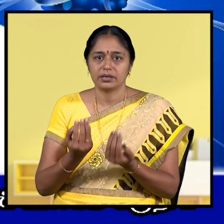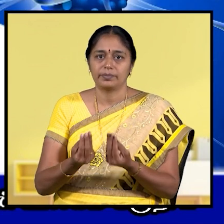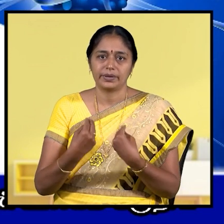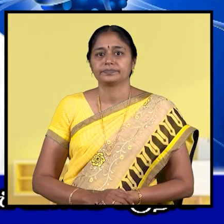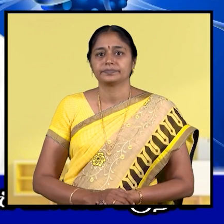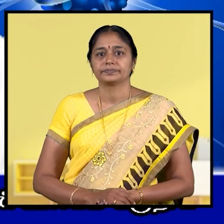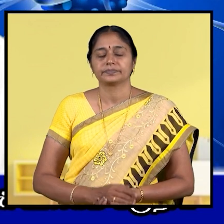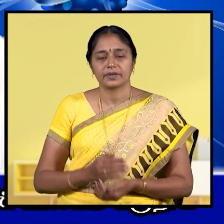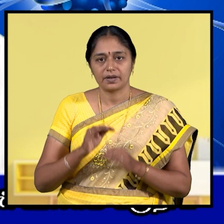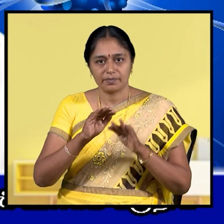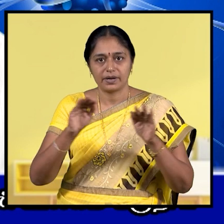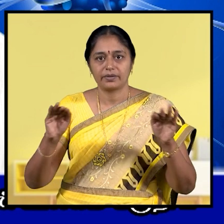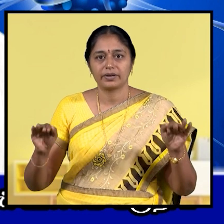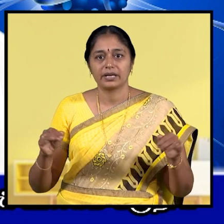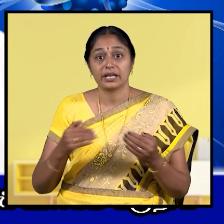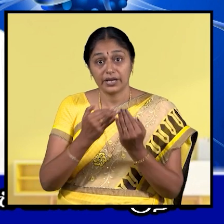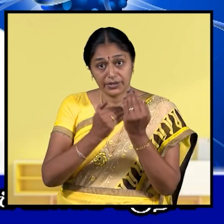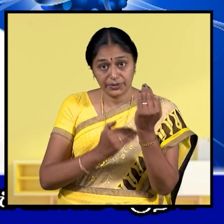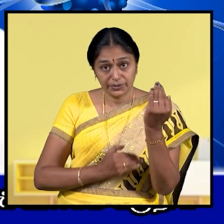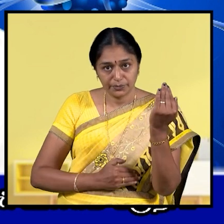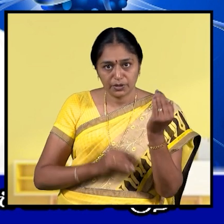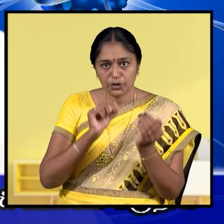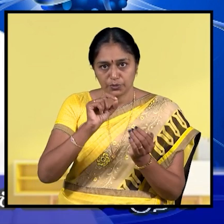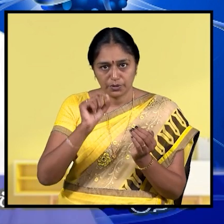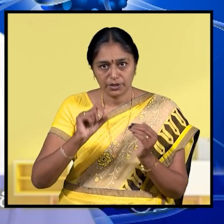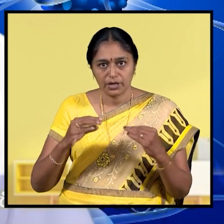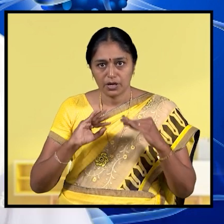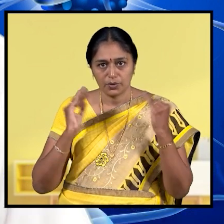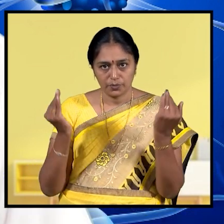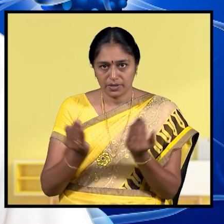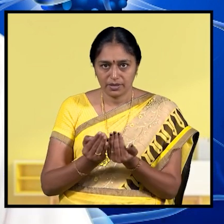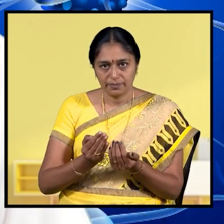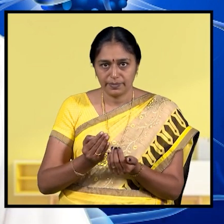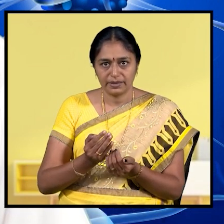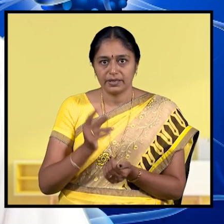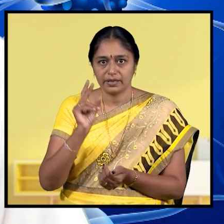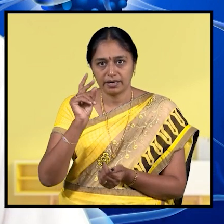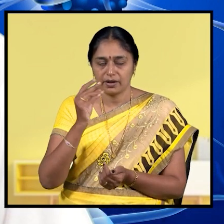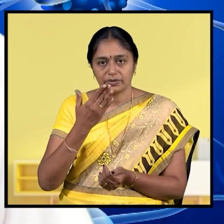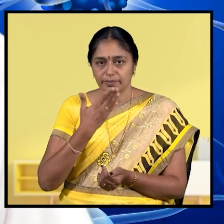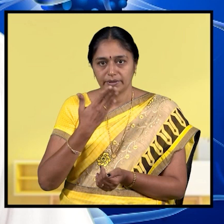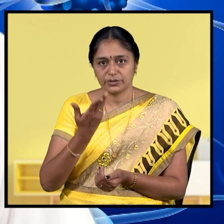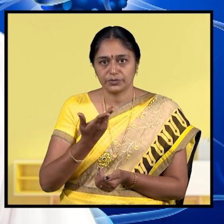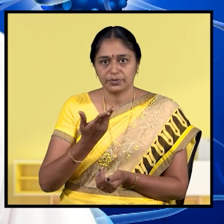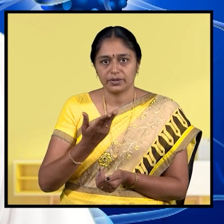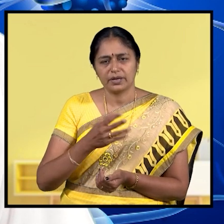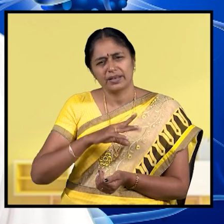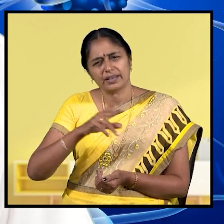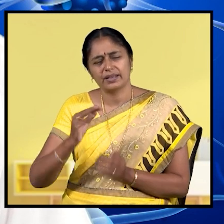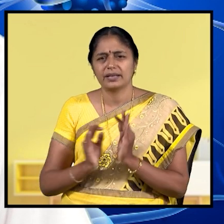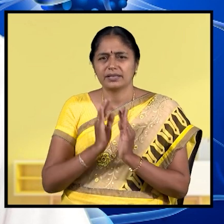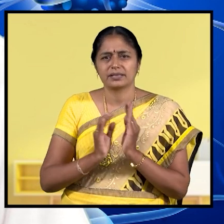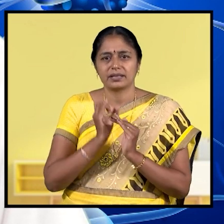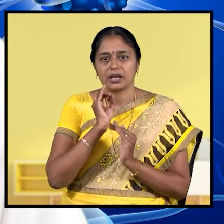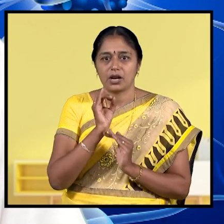வழங்குகிறது. மாணவச்சங்களே, இதுவரை நாம் வந்து நுண்ணுயிர்கள் உலகம் பகுதி 2 பற்றி நிறைய கருத்துக்களை பேசியிருக்கிறோம், அல்லது நிறைய கருத்துக்கள், நிறைய